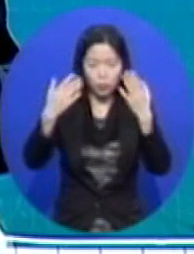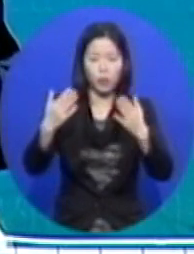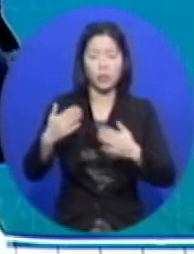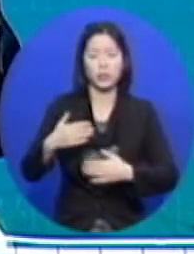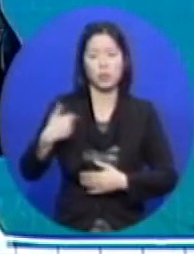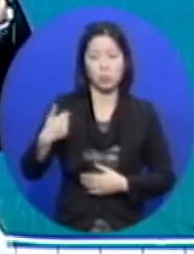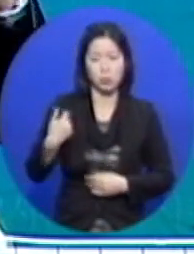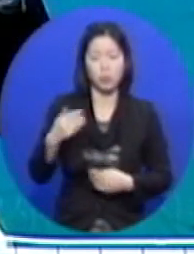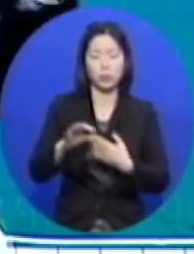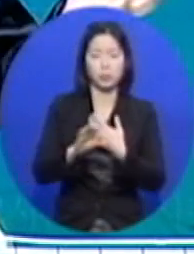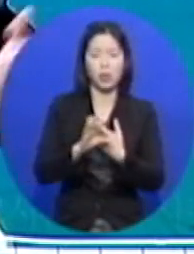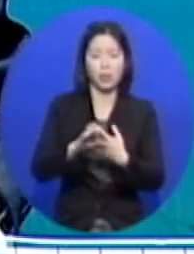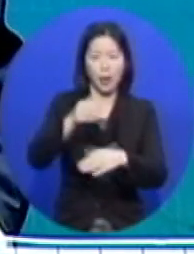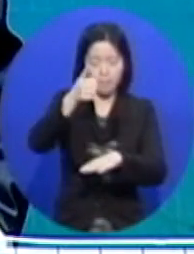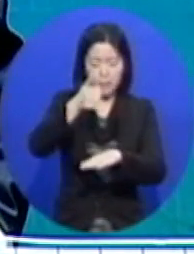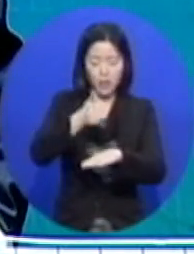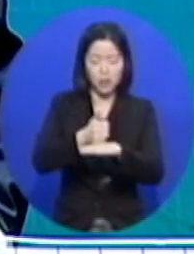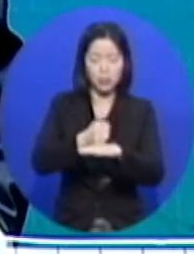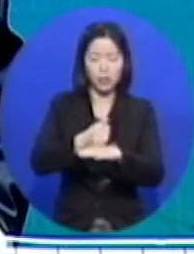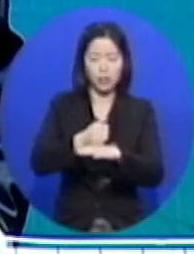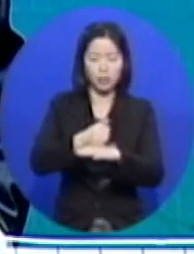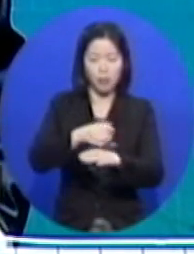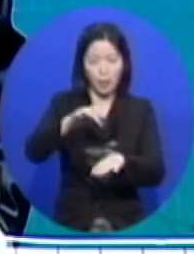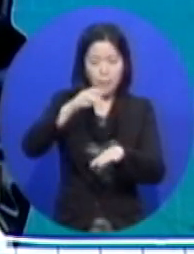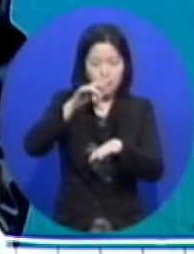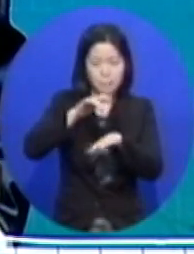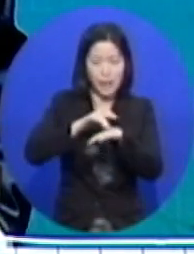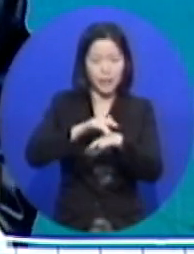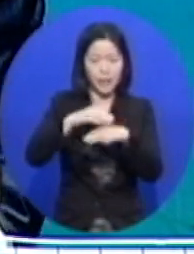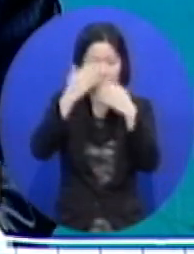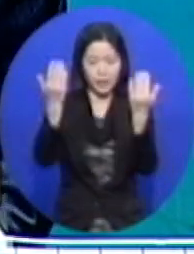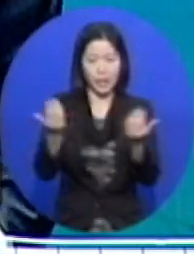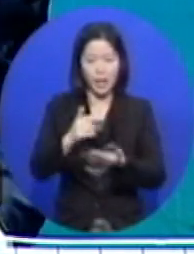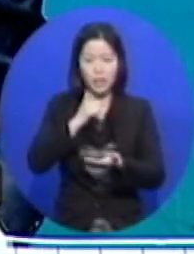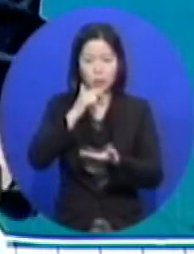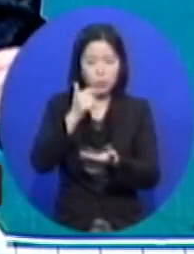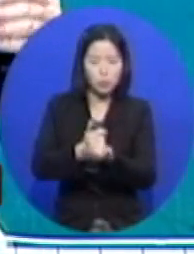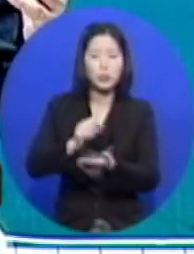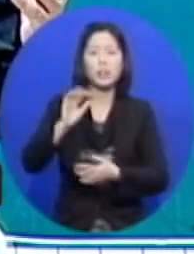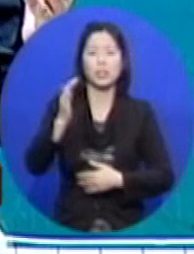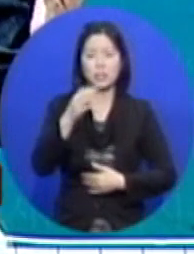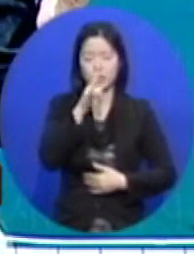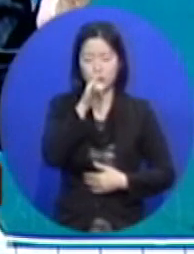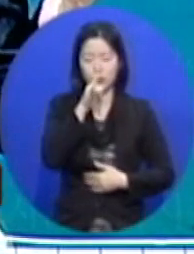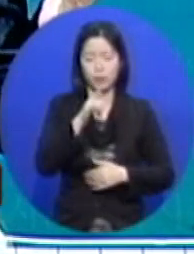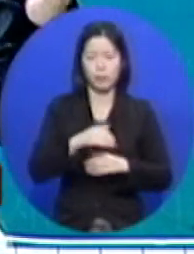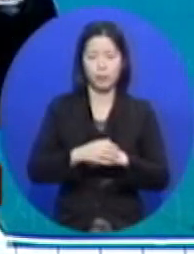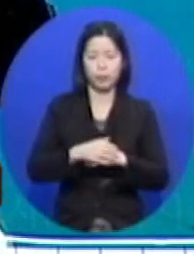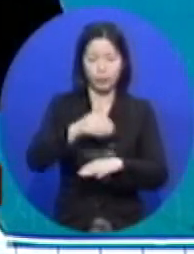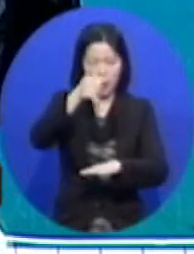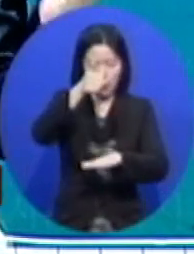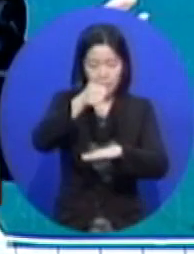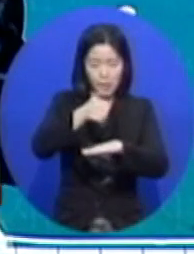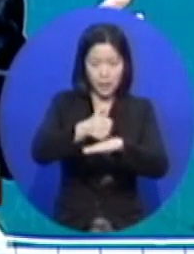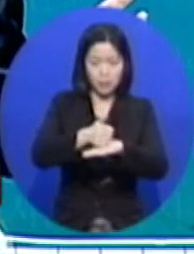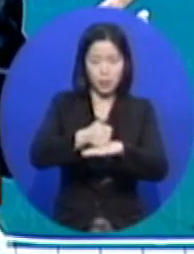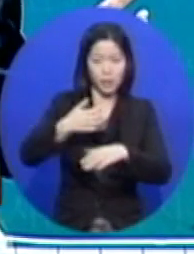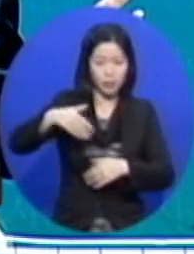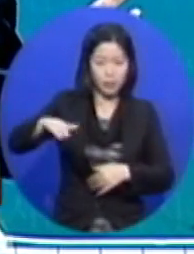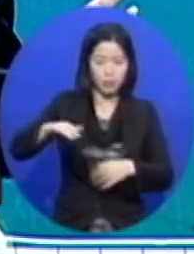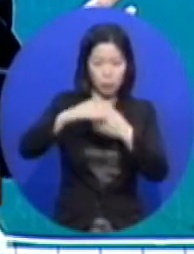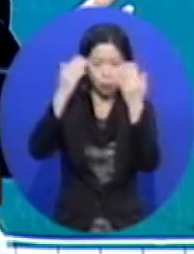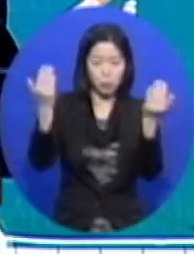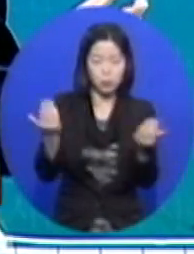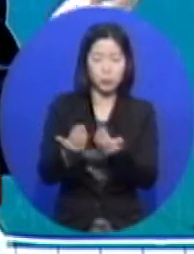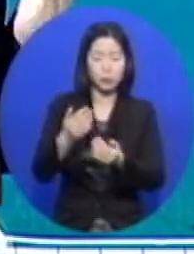그러면 결국 마귀에게 다 속 씁니다 나중에 가서 이제 모든 것을 알 수 있게 될